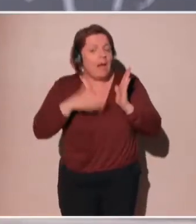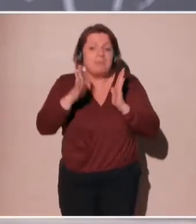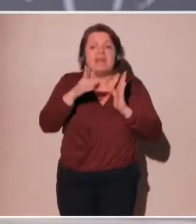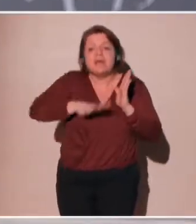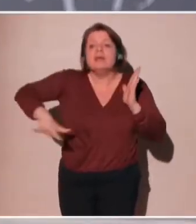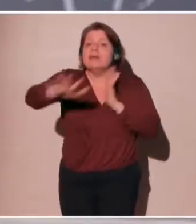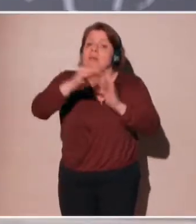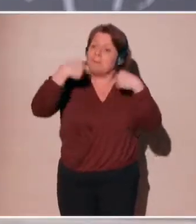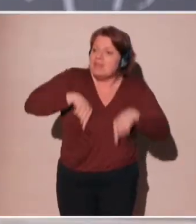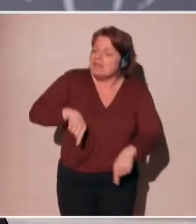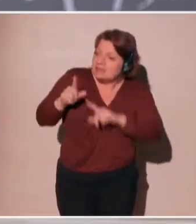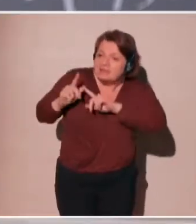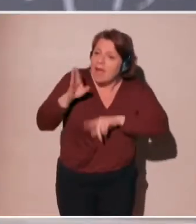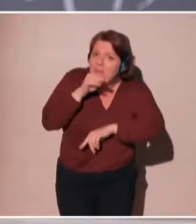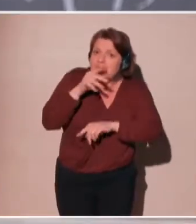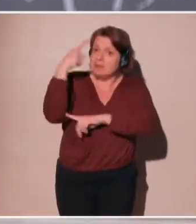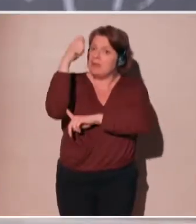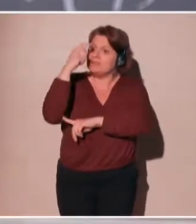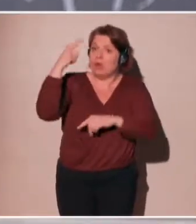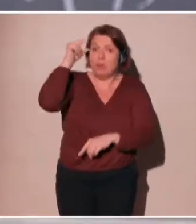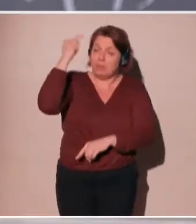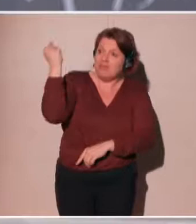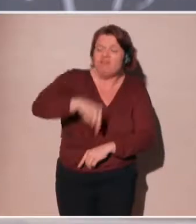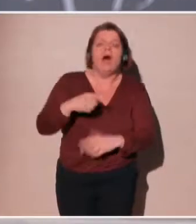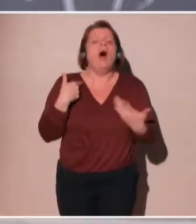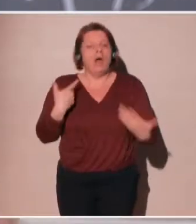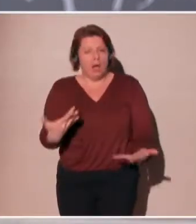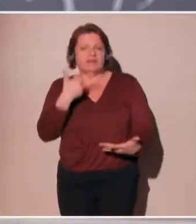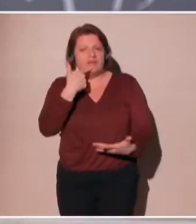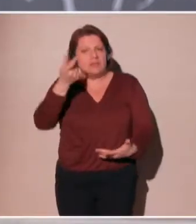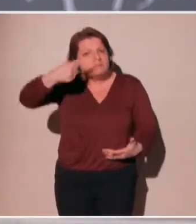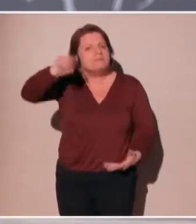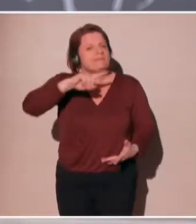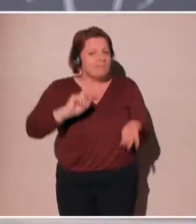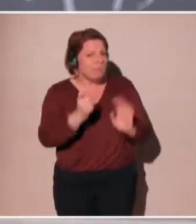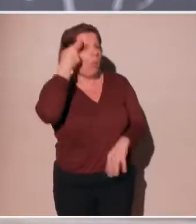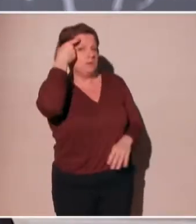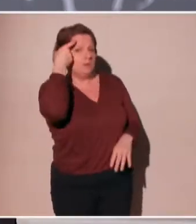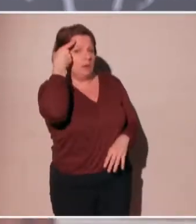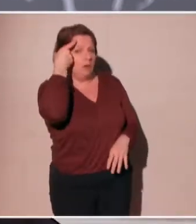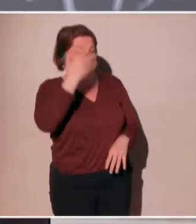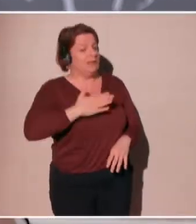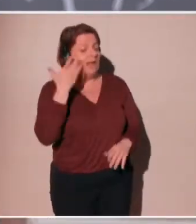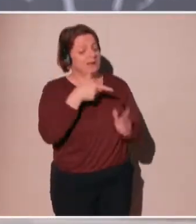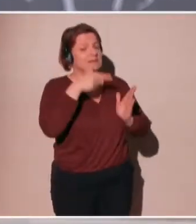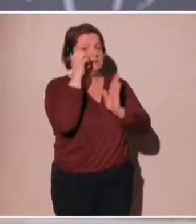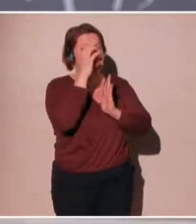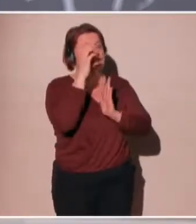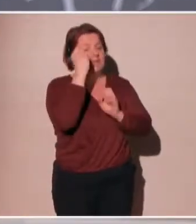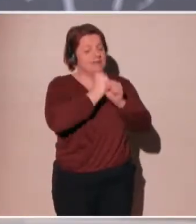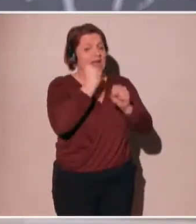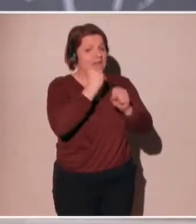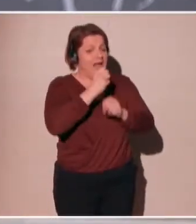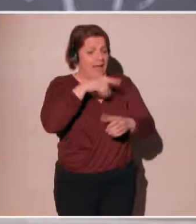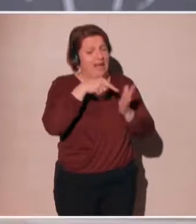des ministres et cet après-midi, la présence du président de la République montre qu'il y a une prise de conscience grâce à un travail d'un tas de gens qu'il faut